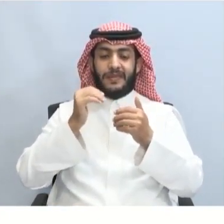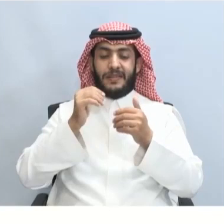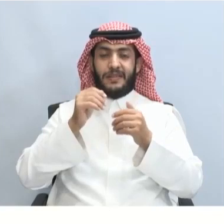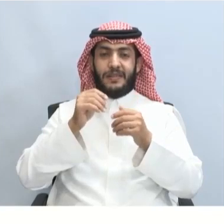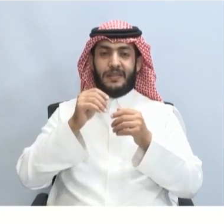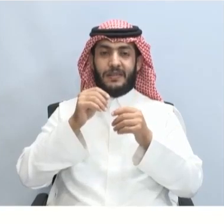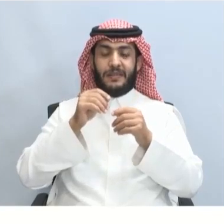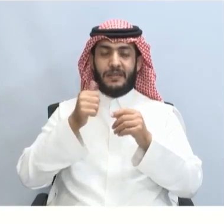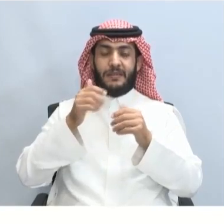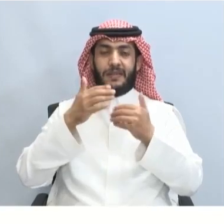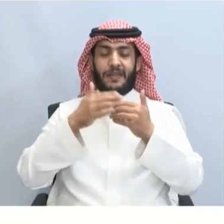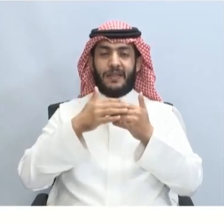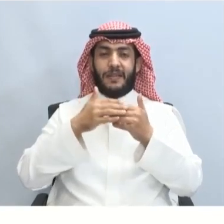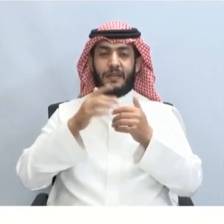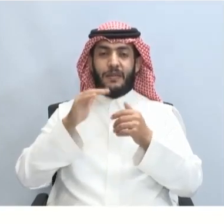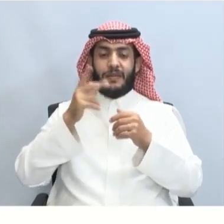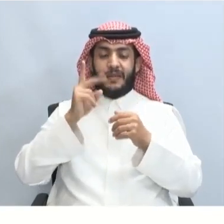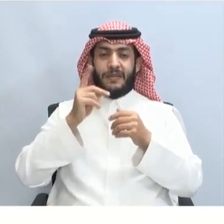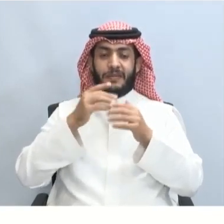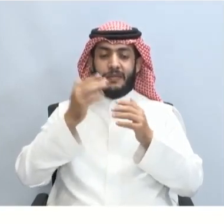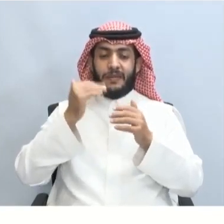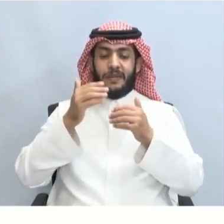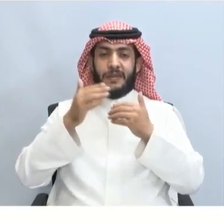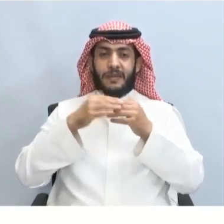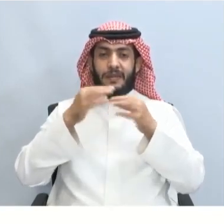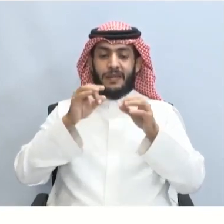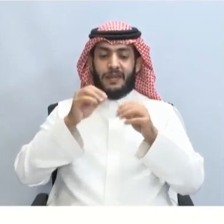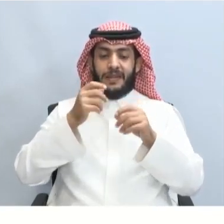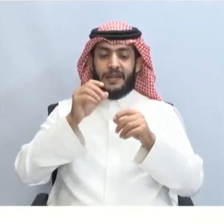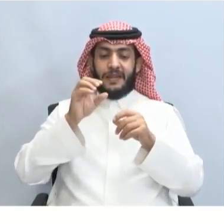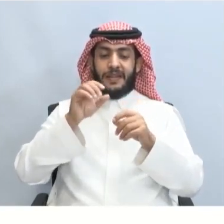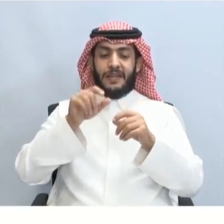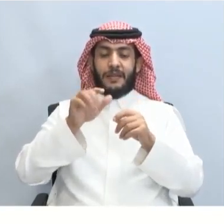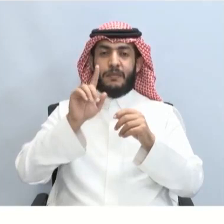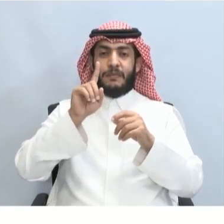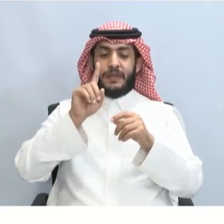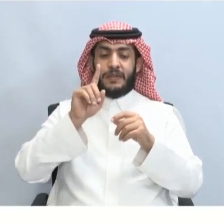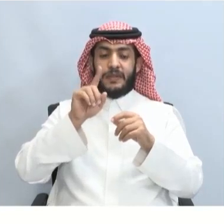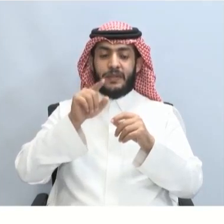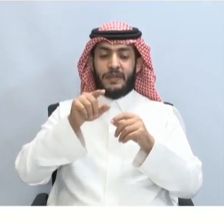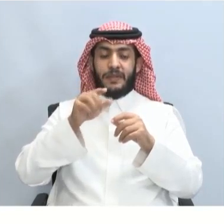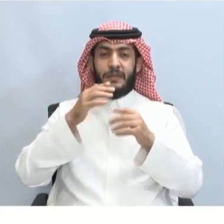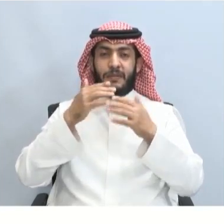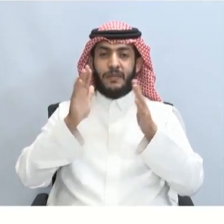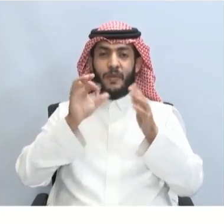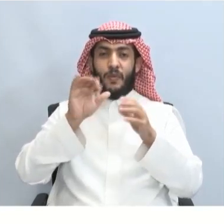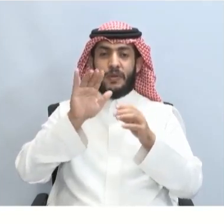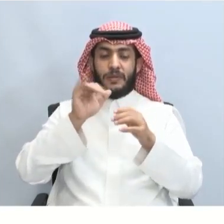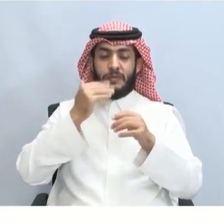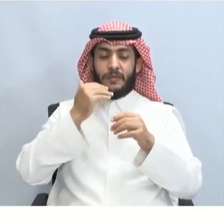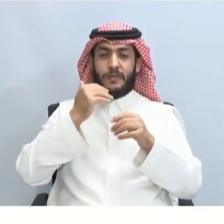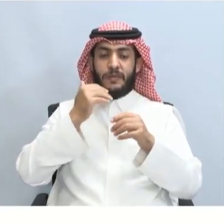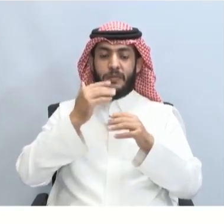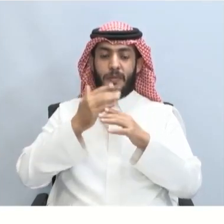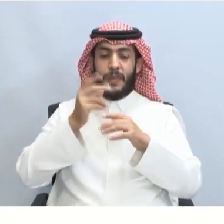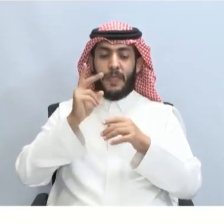تايتل تم اغلاقه ثم لدينا اغلاق لهد ولكن لا يوجد لها فتح وسن